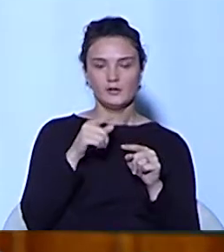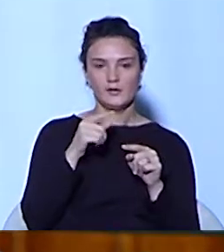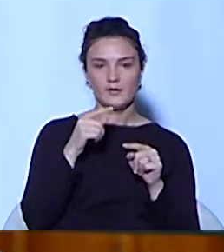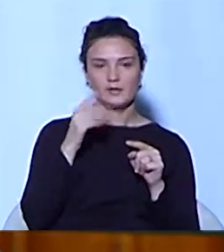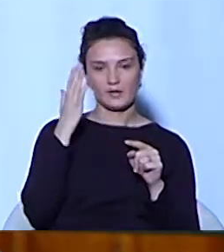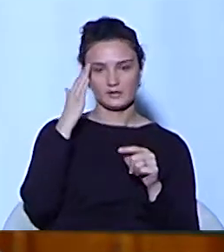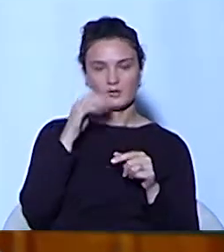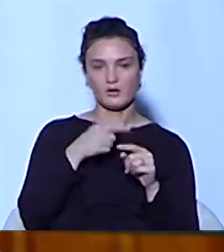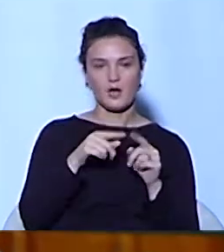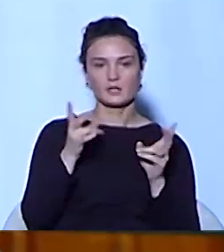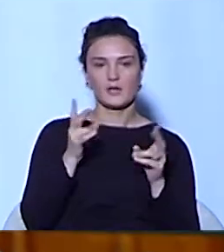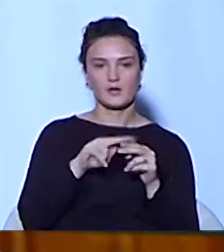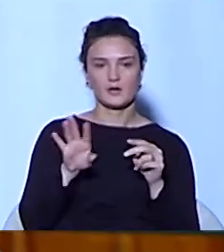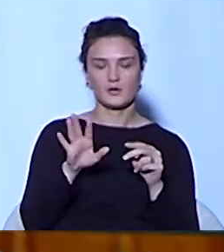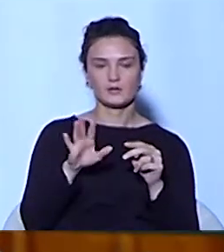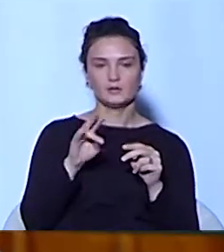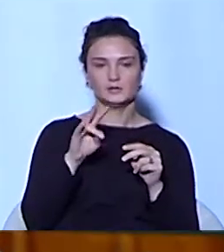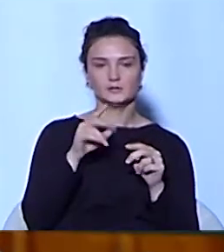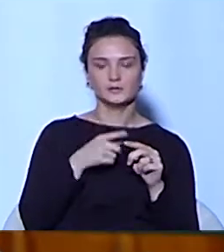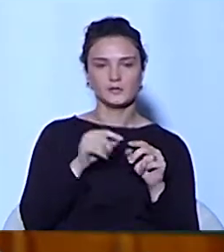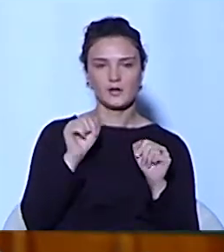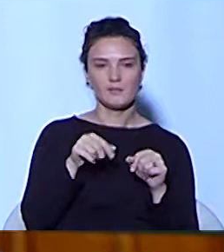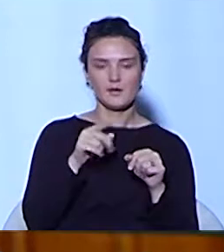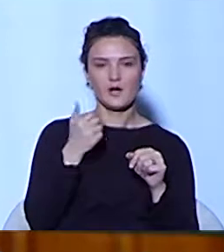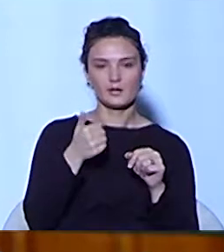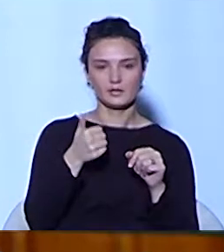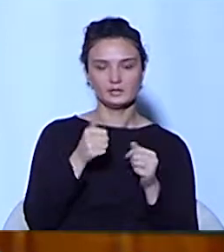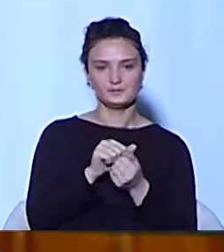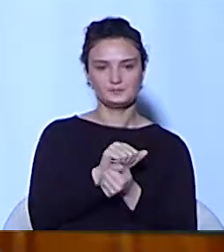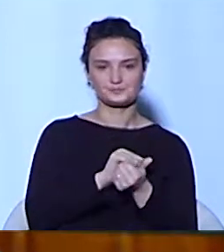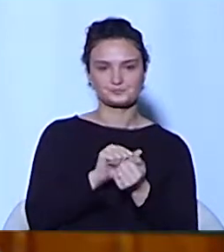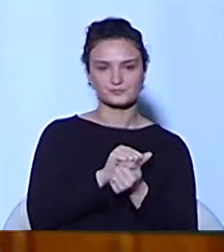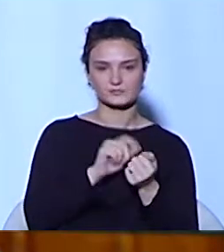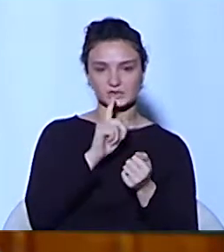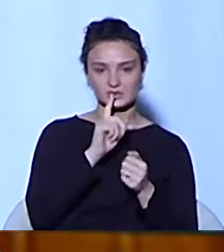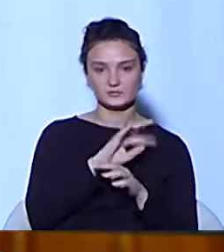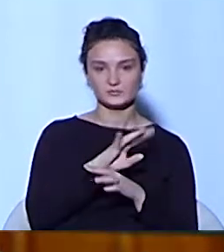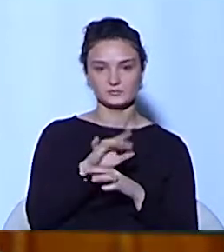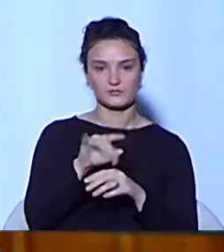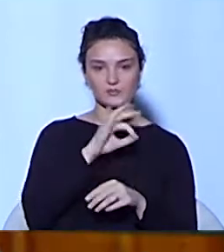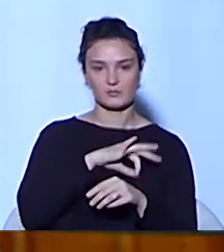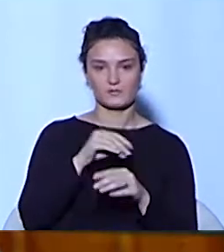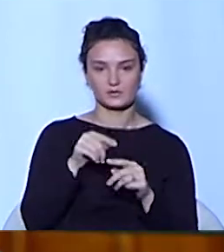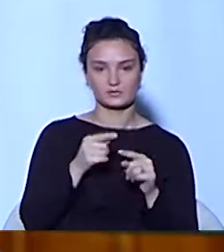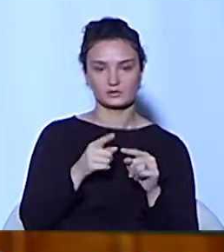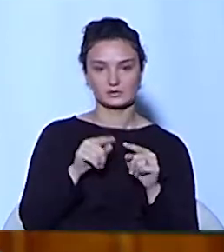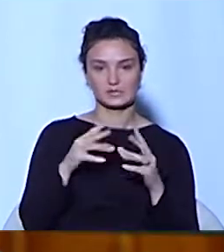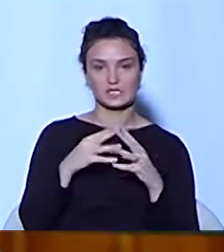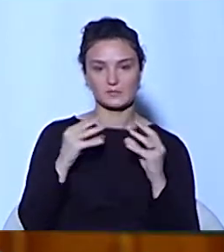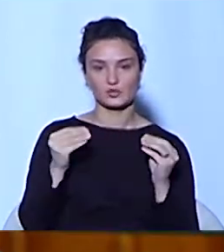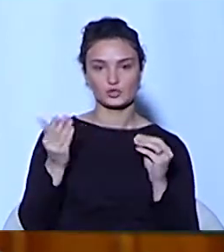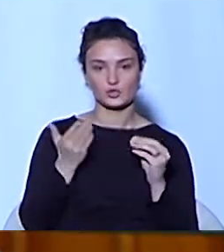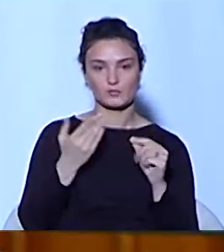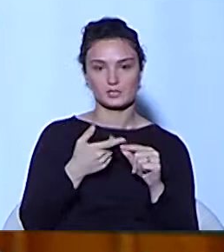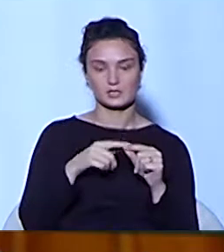თავდახურულ მდგომარეობაში რომ არ დავკარგოთ. ნედლის სახით შეიძლება კარგად დაქუცმაცებული სალათის ფოთოლი გამოვიყენოთ და ლიმონი,